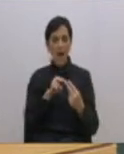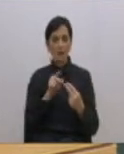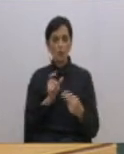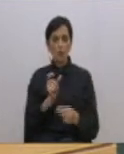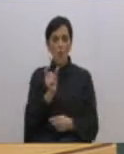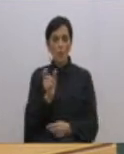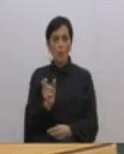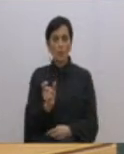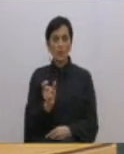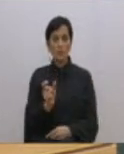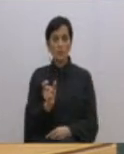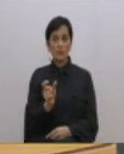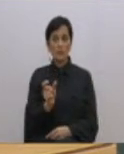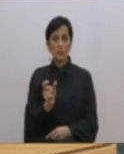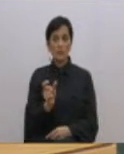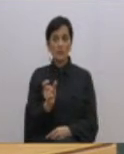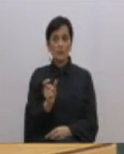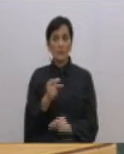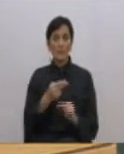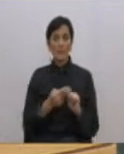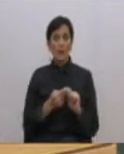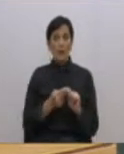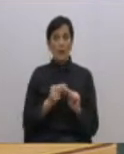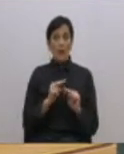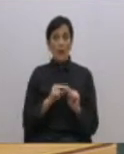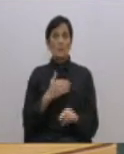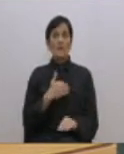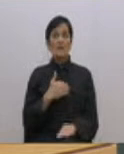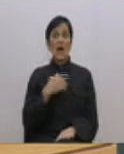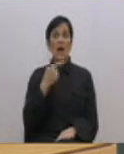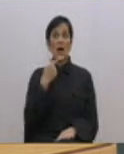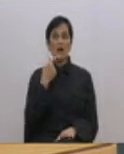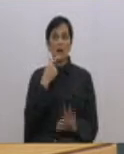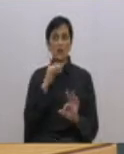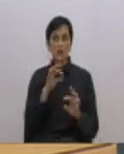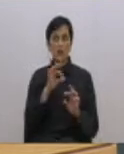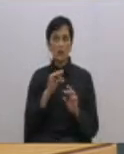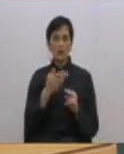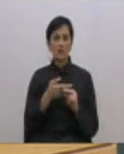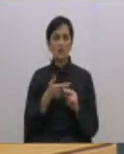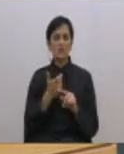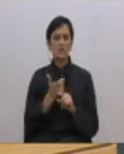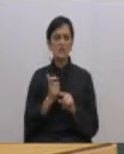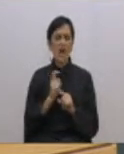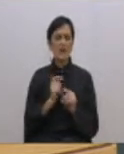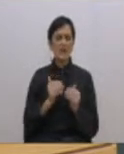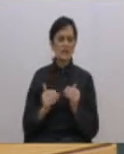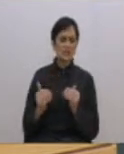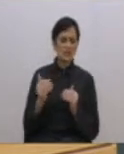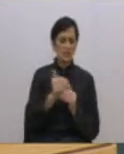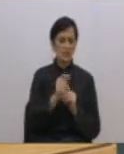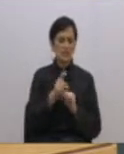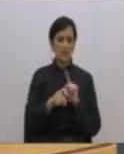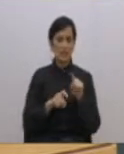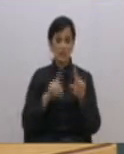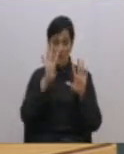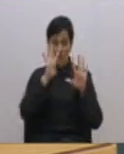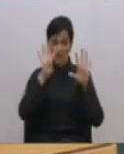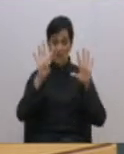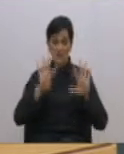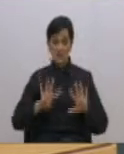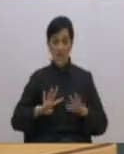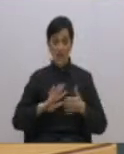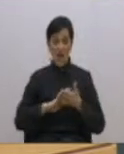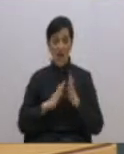კომპონენტი. Ეს მინდა გითხრათ, რომ ა ძალიან წინ გადადგმული ნაბიჯი, იმიტომ რომ ცხრათვიანი ვადა,